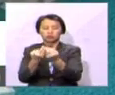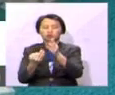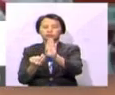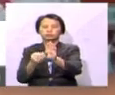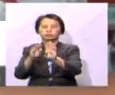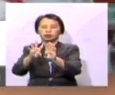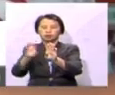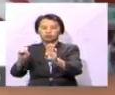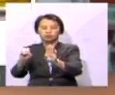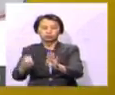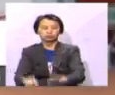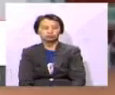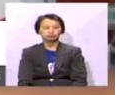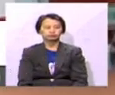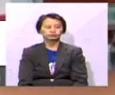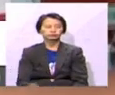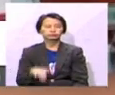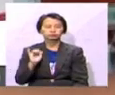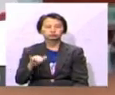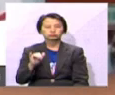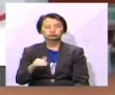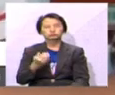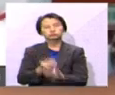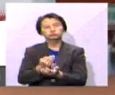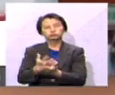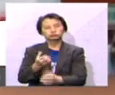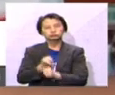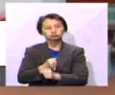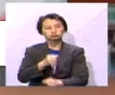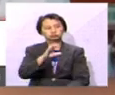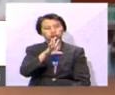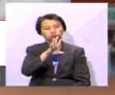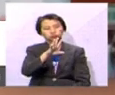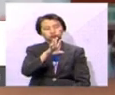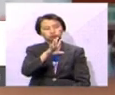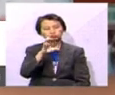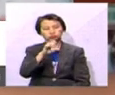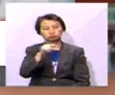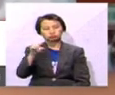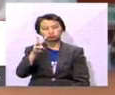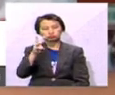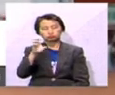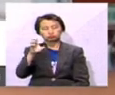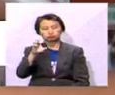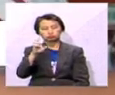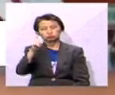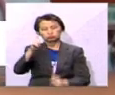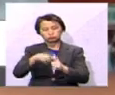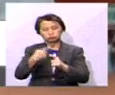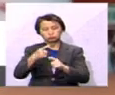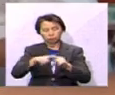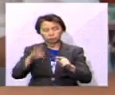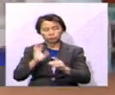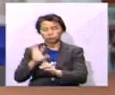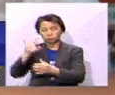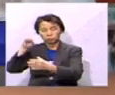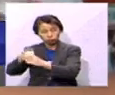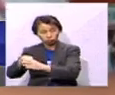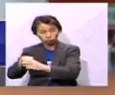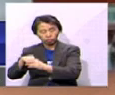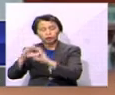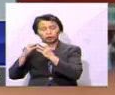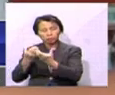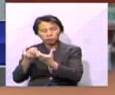B40. Okay, pendapatan pun hanya sekadar RM500 bulan. Tapi setelah join dia punya kelas, lepas tu ada